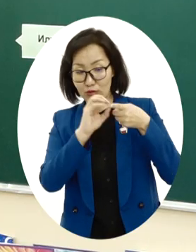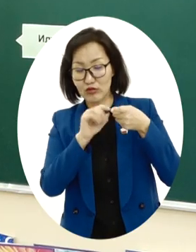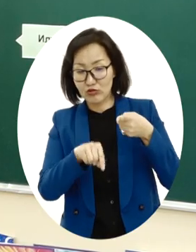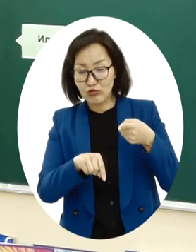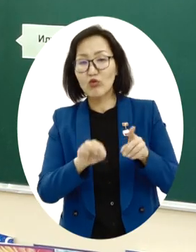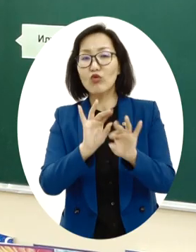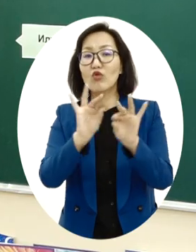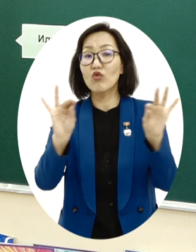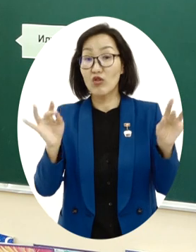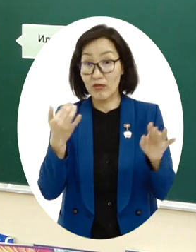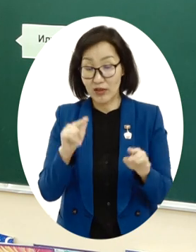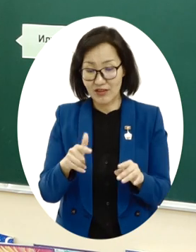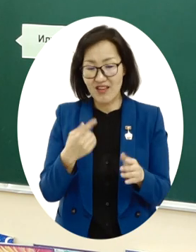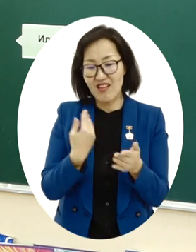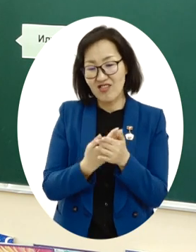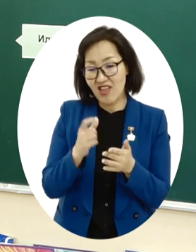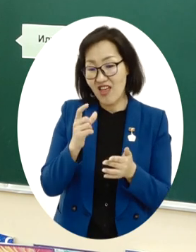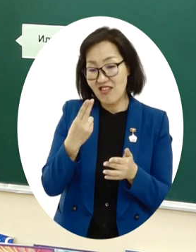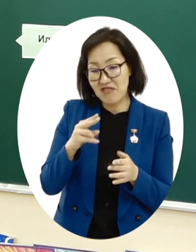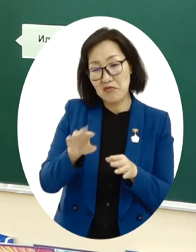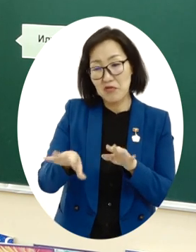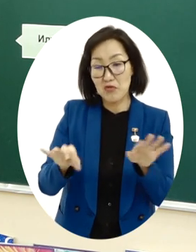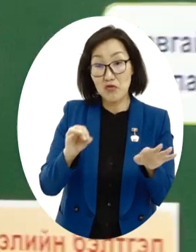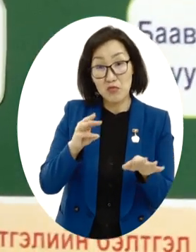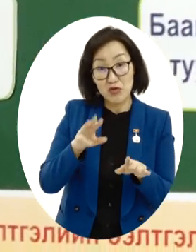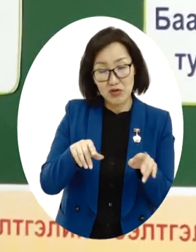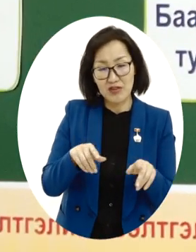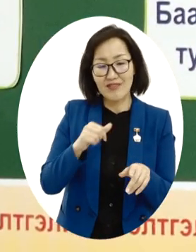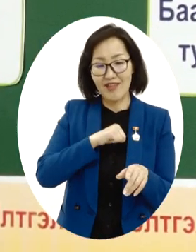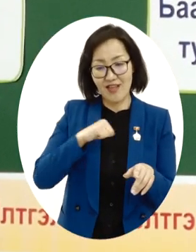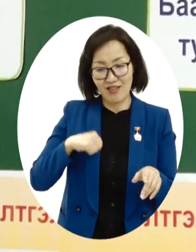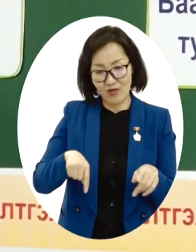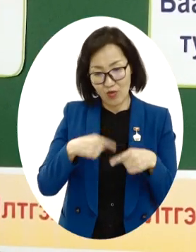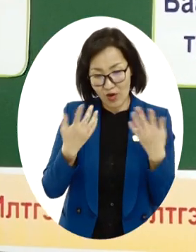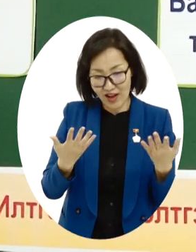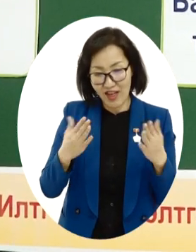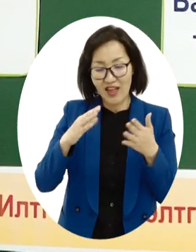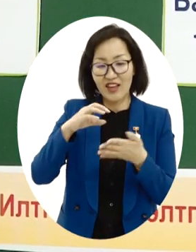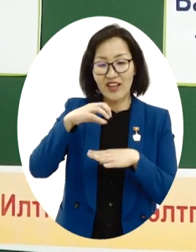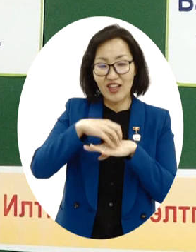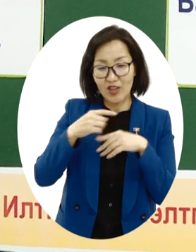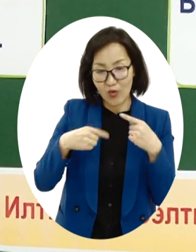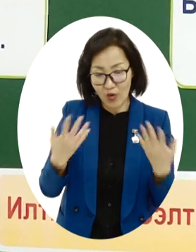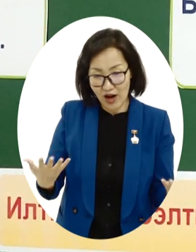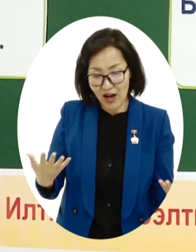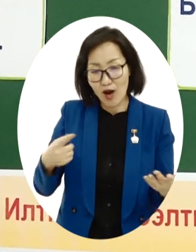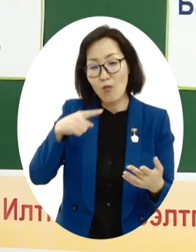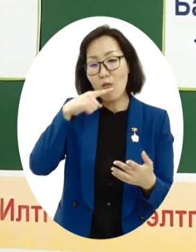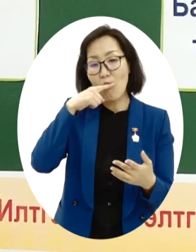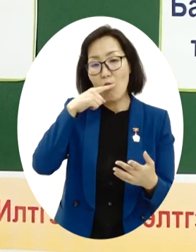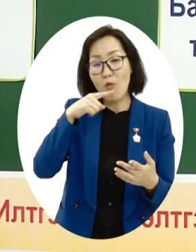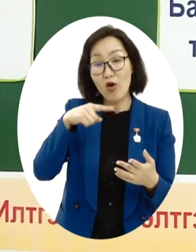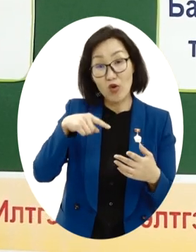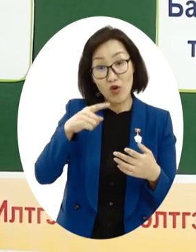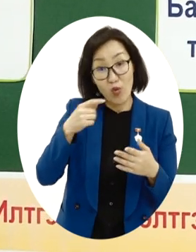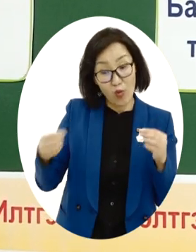өөр байдаг байх нь. Жишээ нь эд юмсын тухай гэвэл бүгдээрээ дээлний тухай, гэрийн тухай, морин хуурын